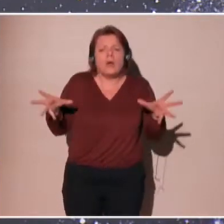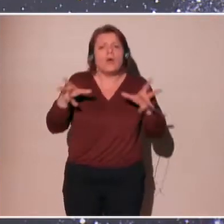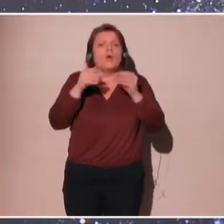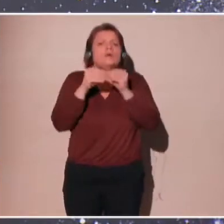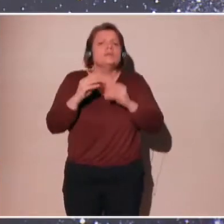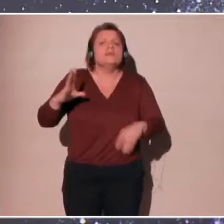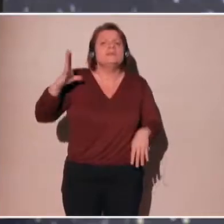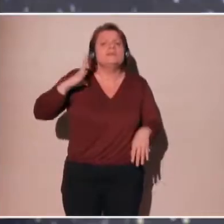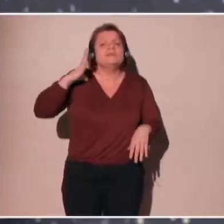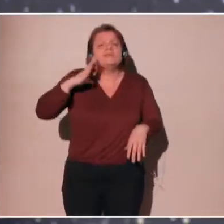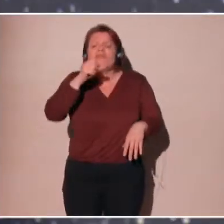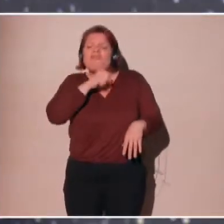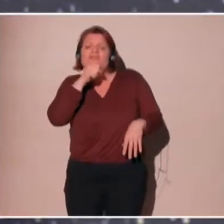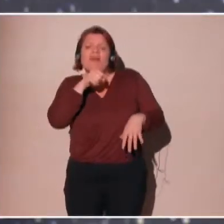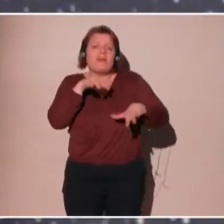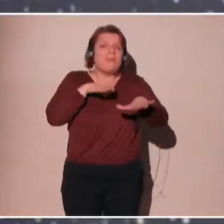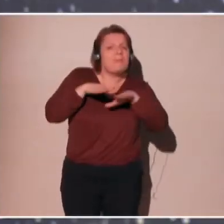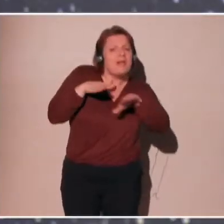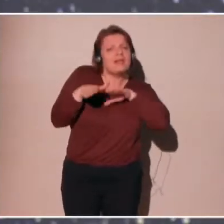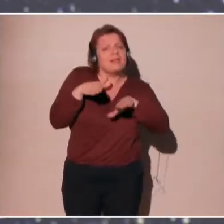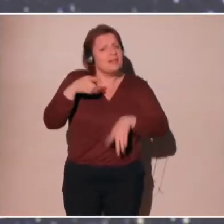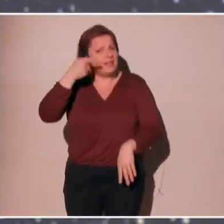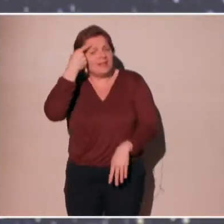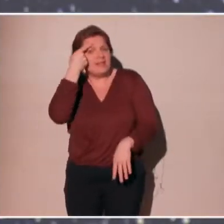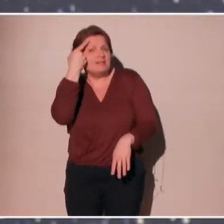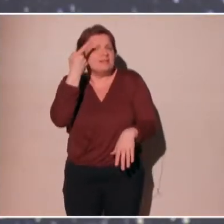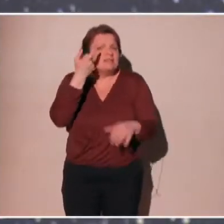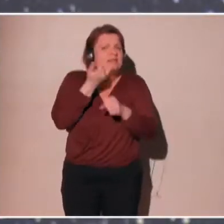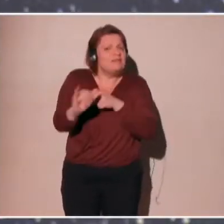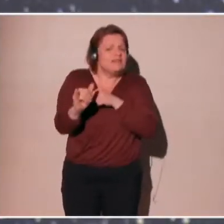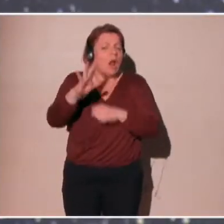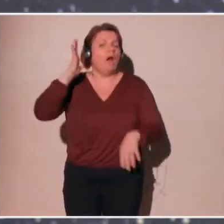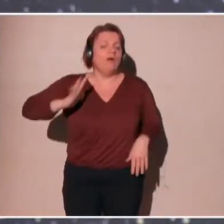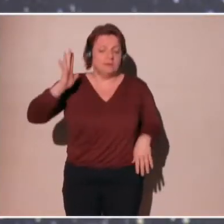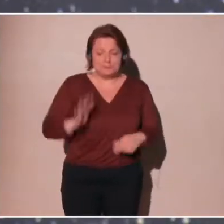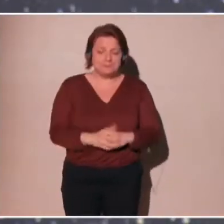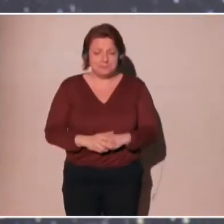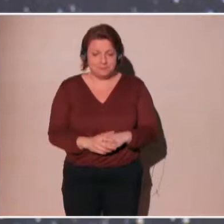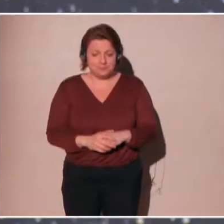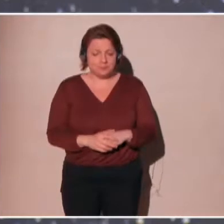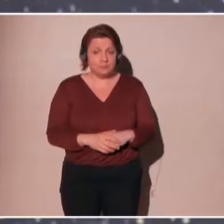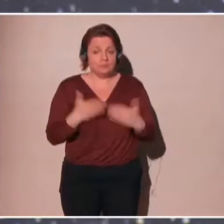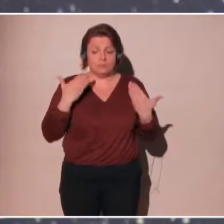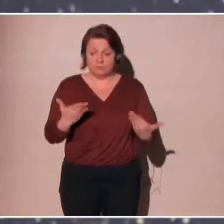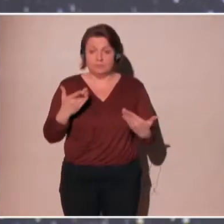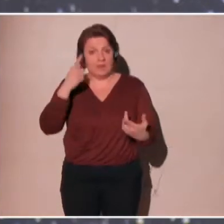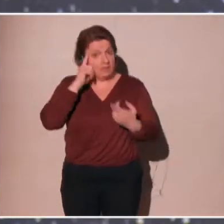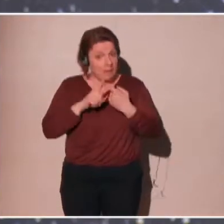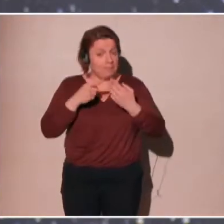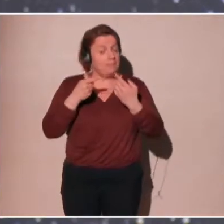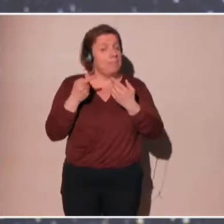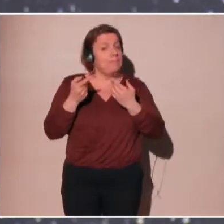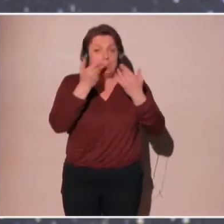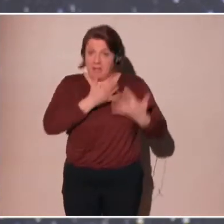vieille intelligence artificielle à l'ancienne. Et on a travaillé comme ça pour les progrès en mathématiques. Et puis,